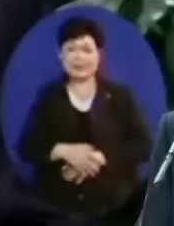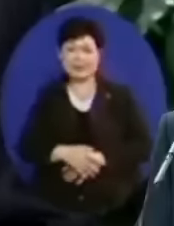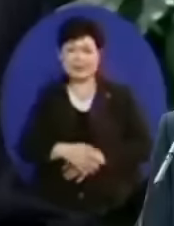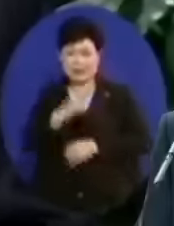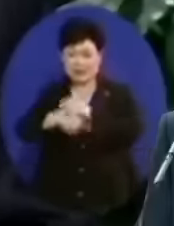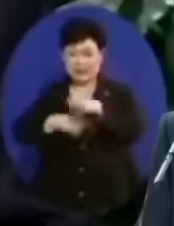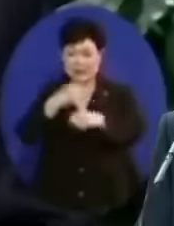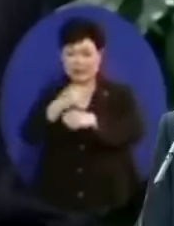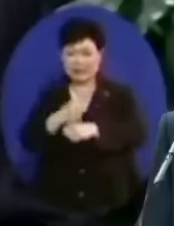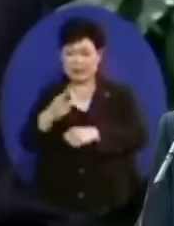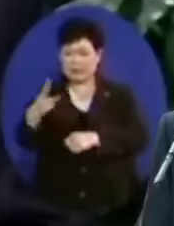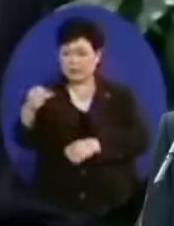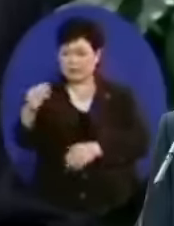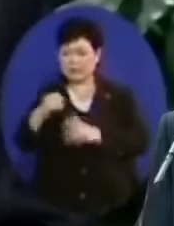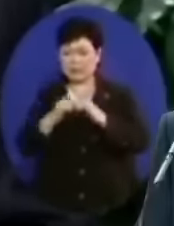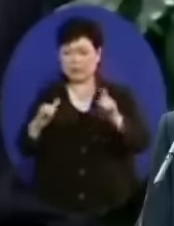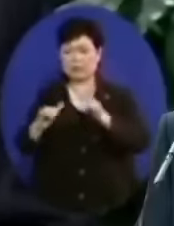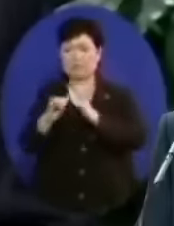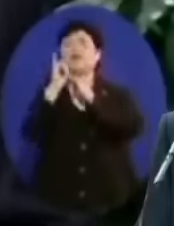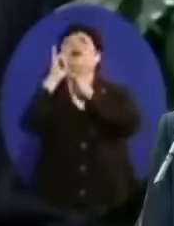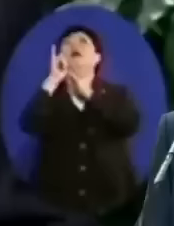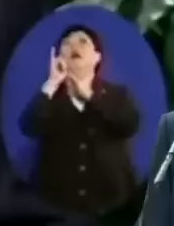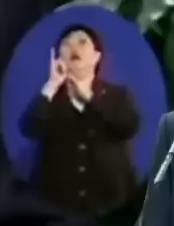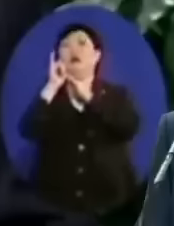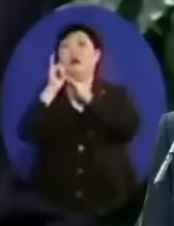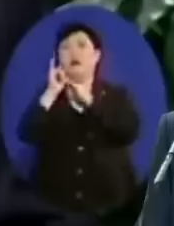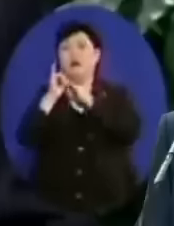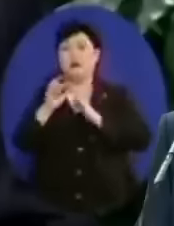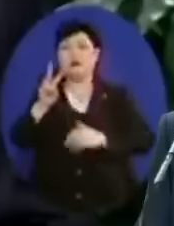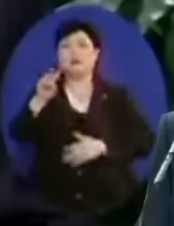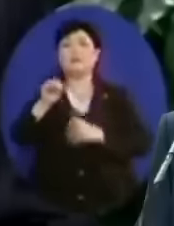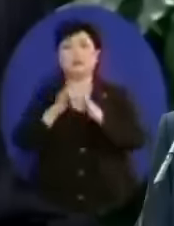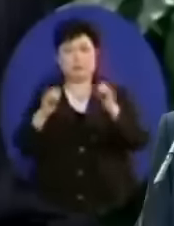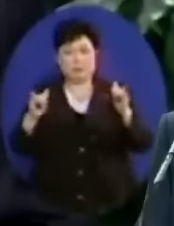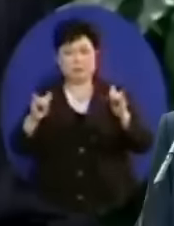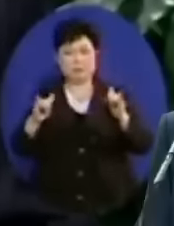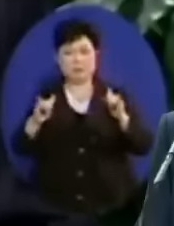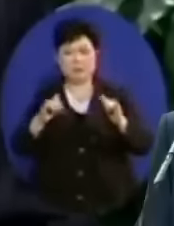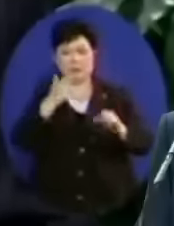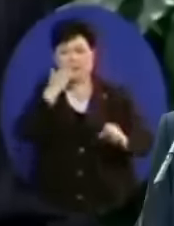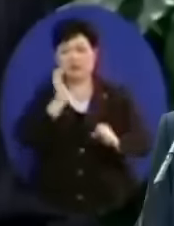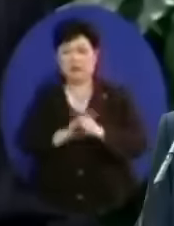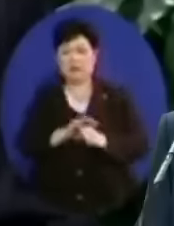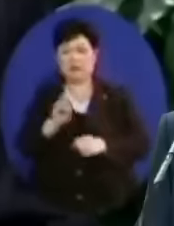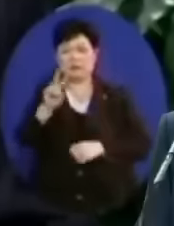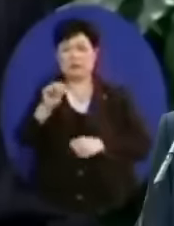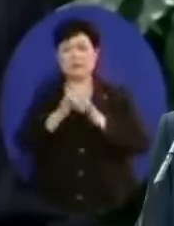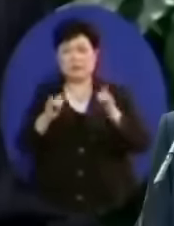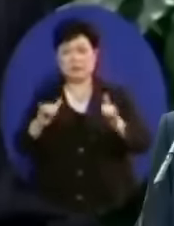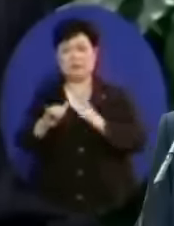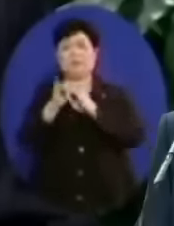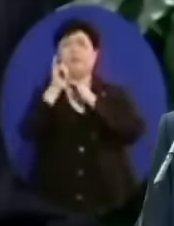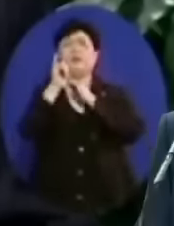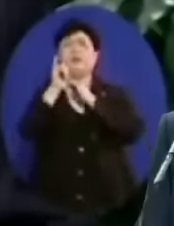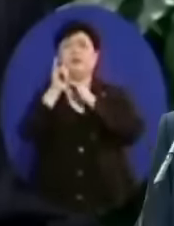1년에 3만 명 이상씩 자살을 한다 그래요. 세상에 1년에 3만 명 이상 자살을 하니